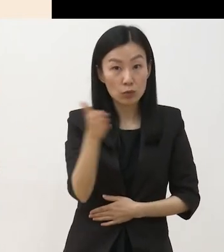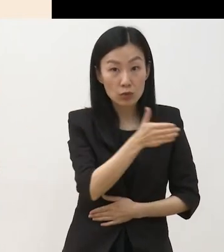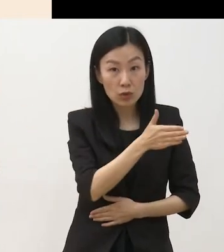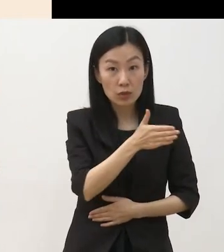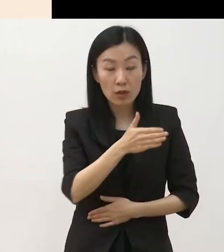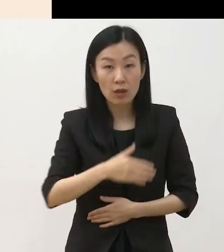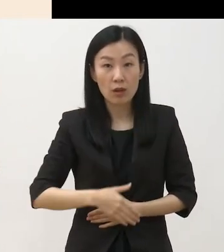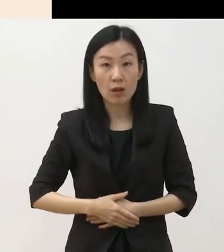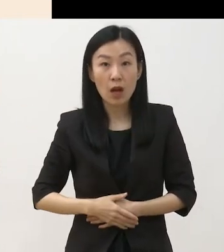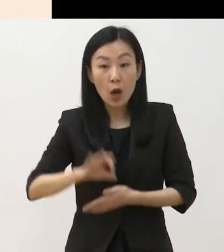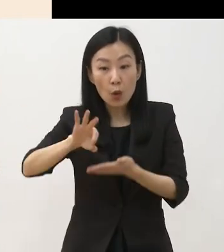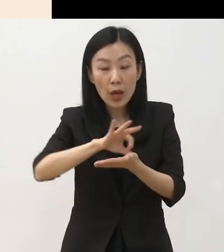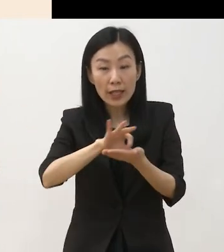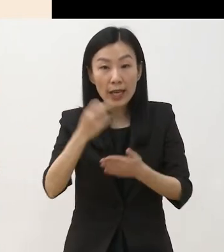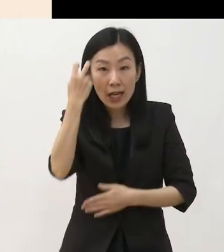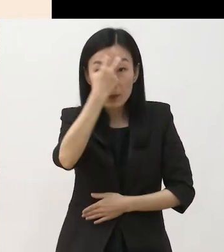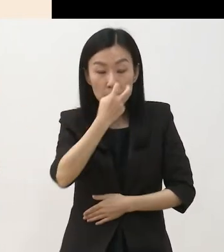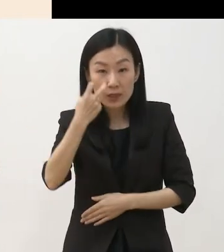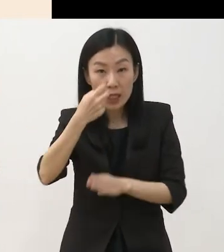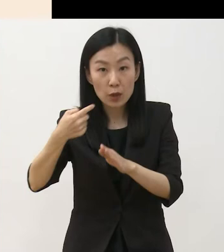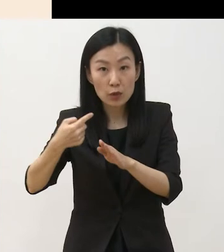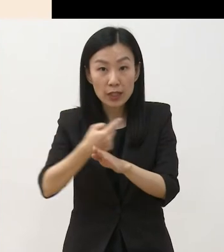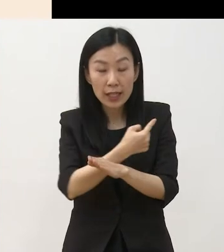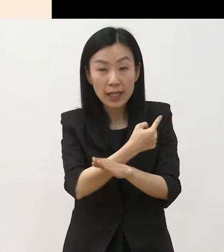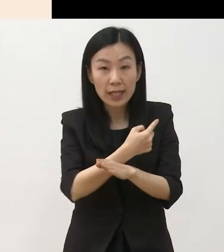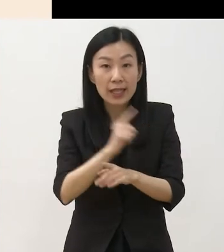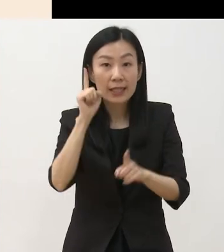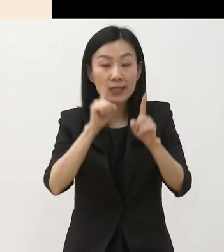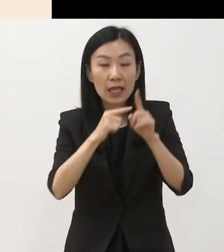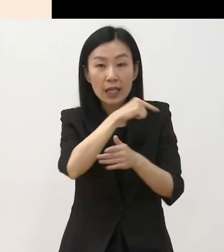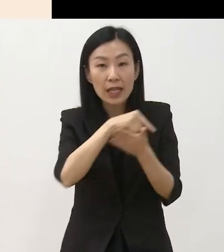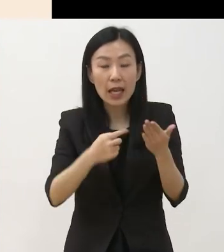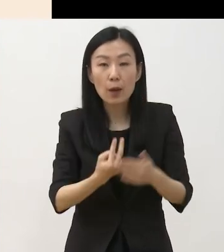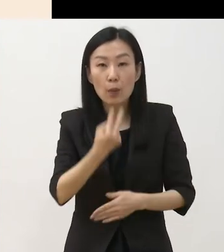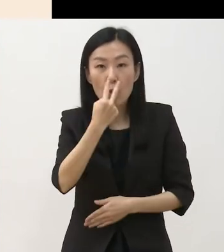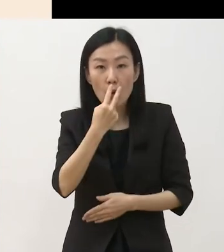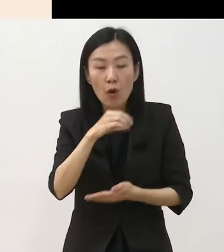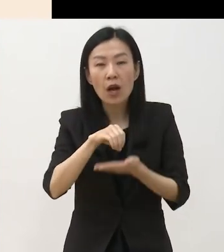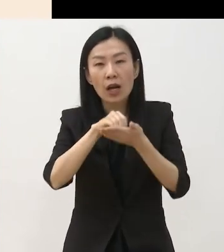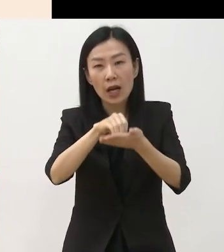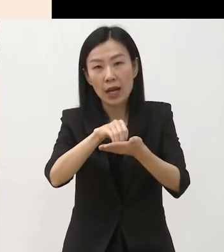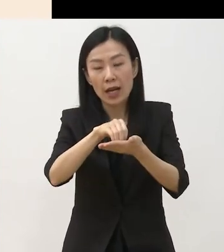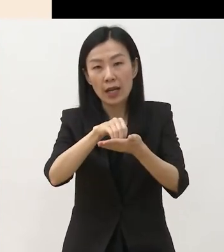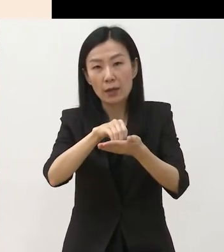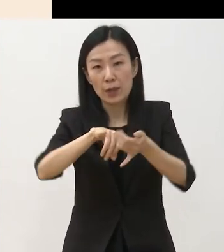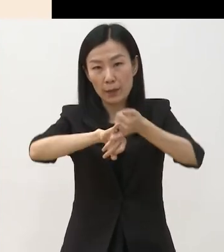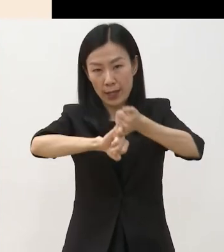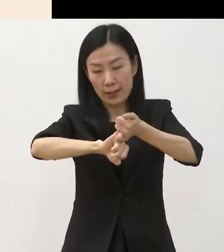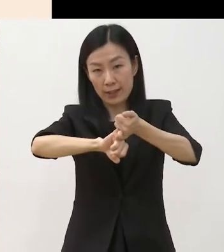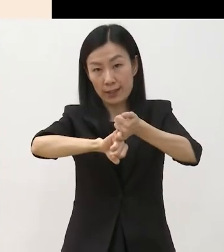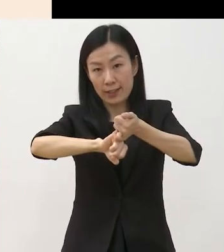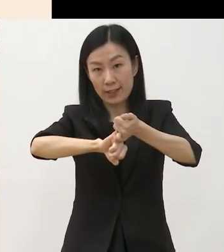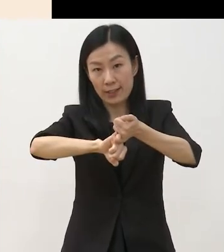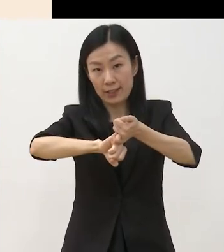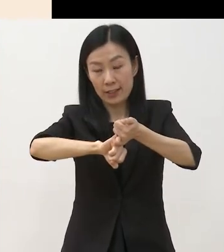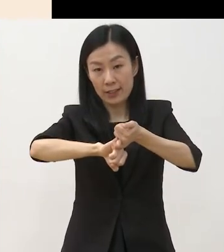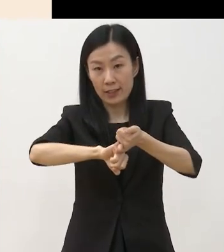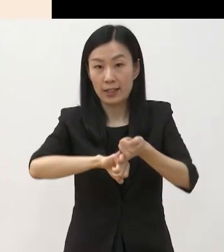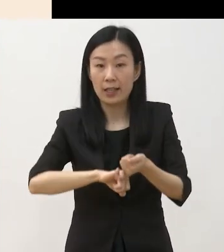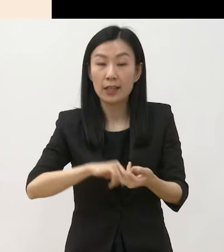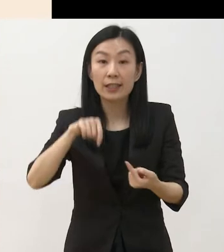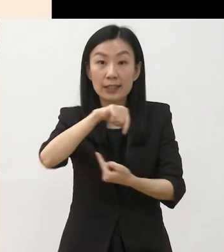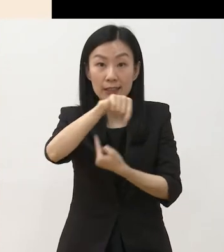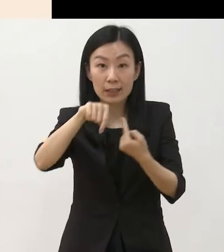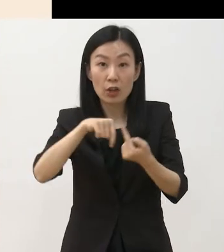회계 감사 비용 외에 아까 말씀드린 상해 보험 가입이 의무 적용되어져서 운영되어지는 사업임을